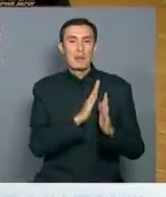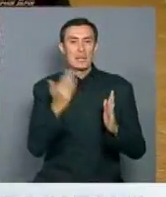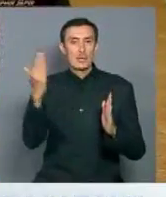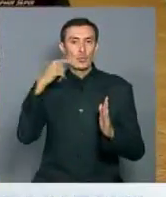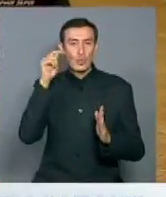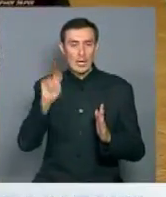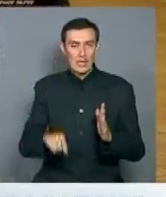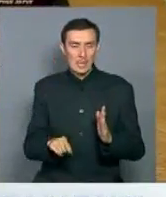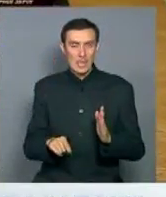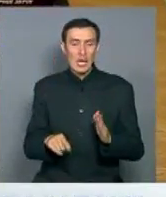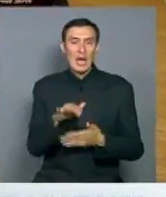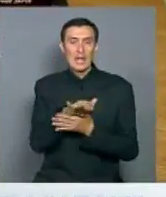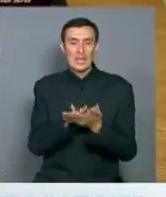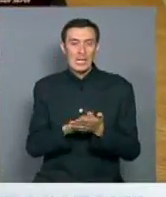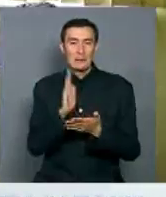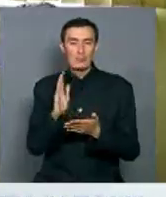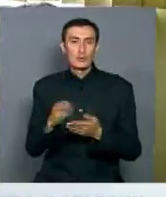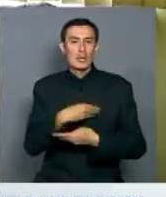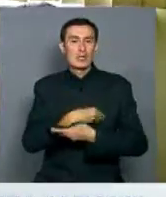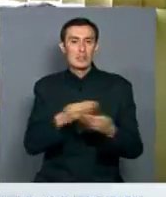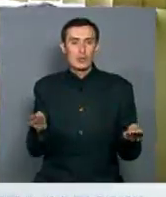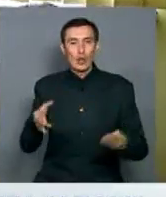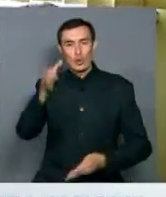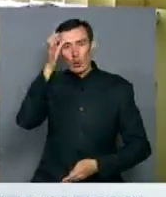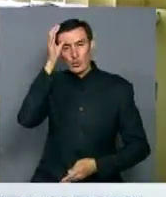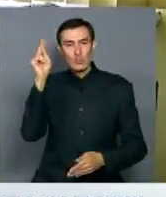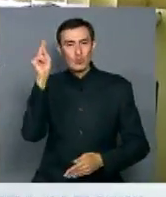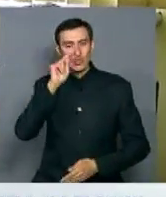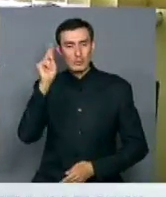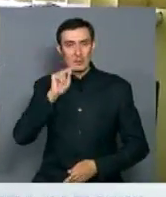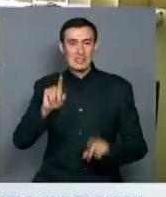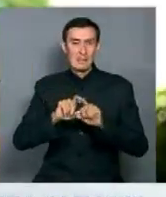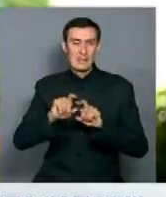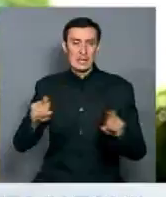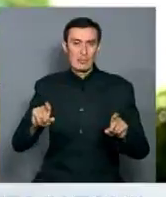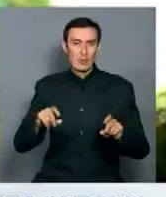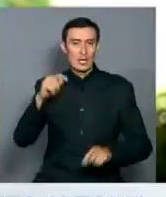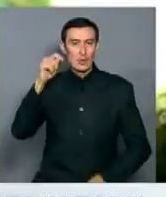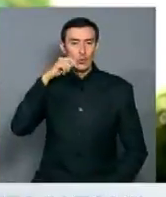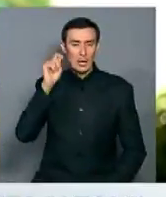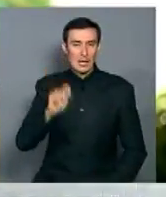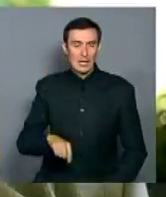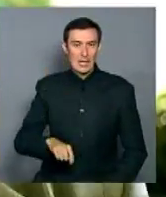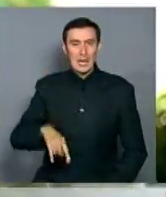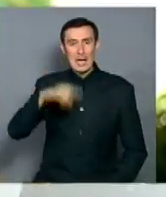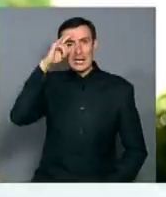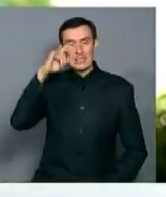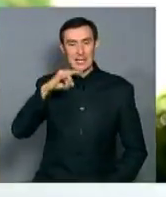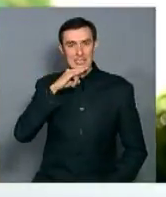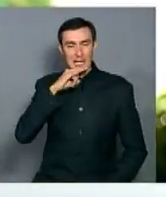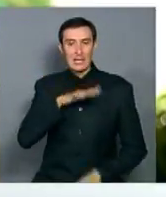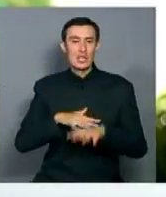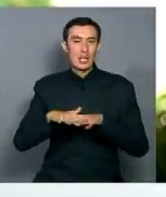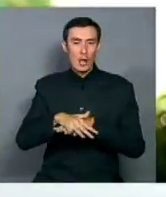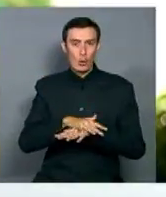Украины. Отсюда ее распространят по другим научным и учебным заведениям страны. Казахстан, народ